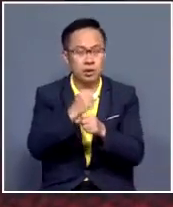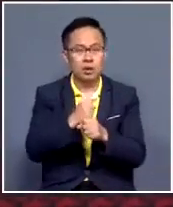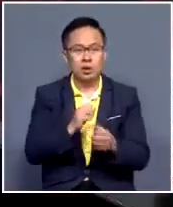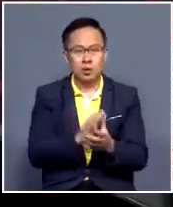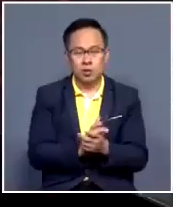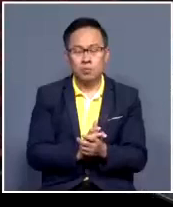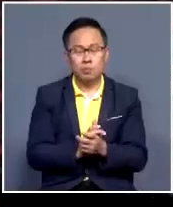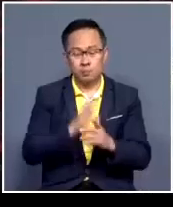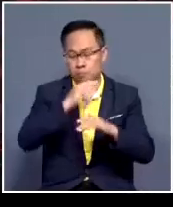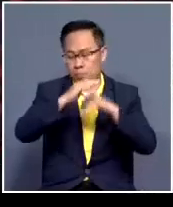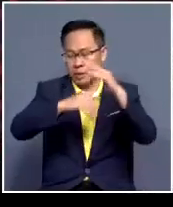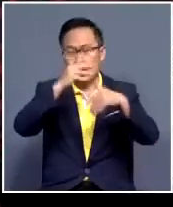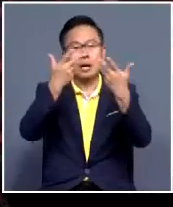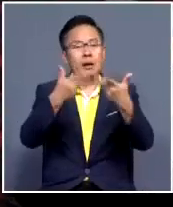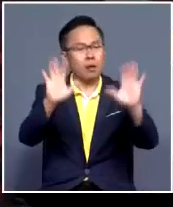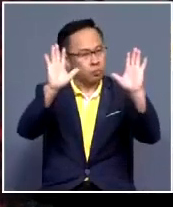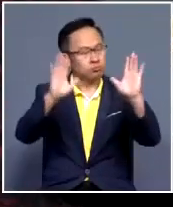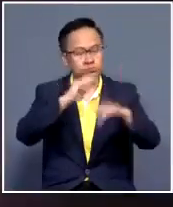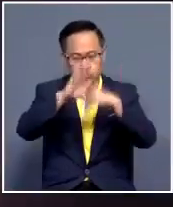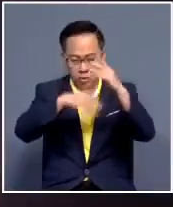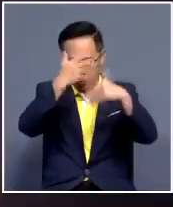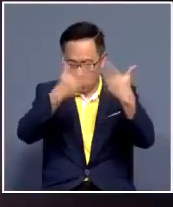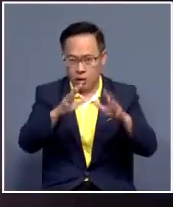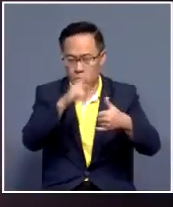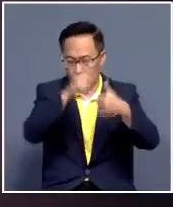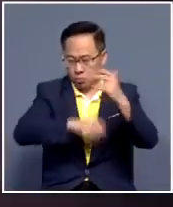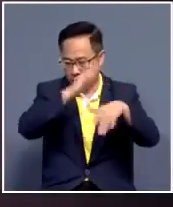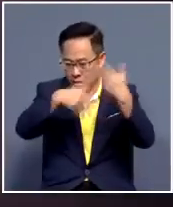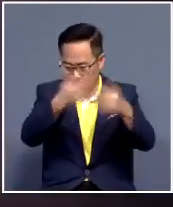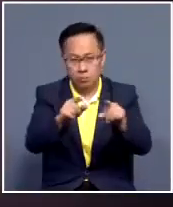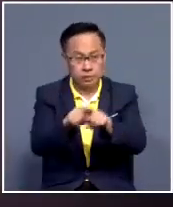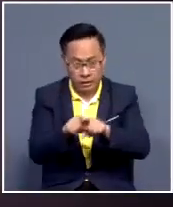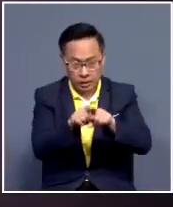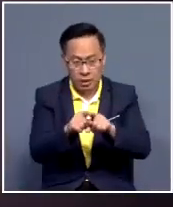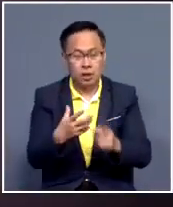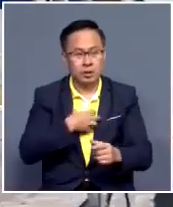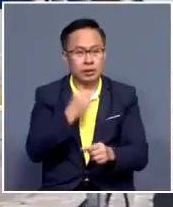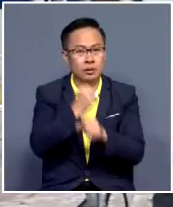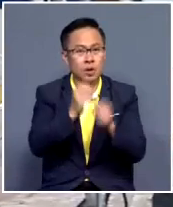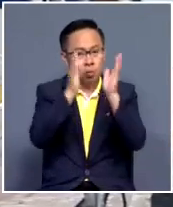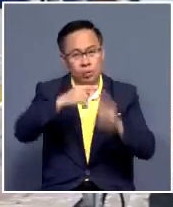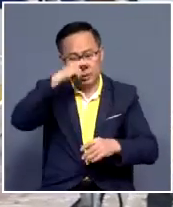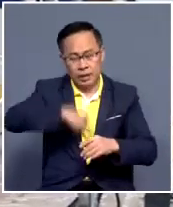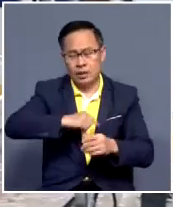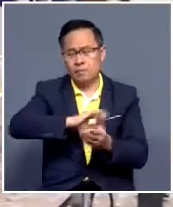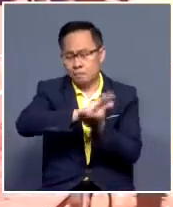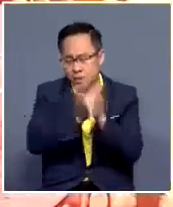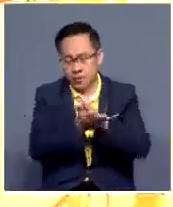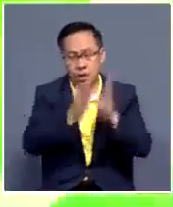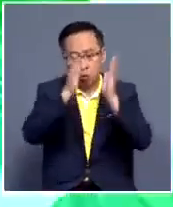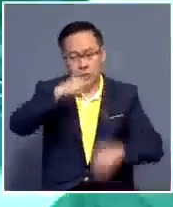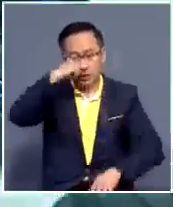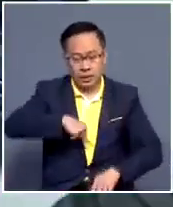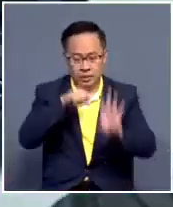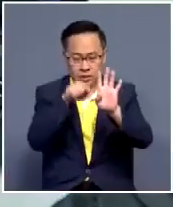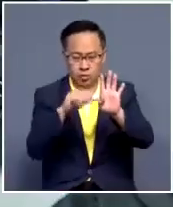ในโลกที่หนึ่งหรือประเทศที่เจริญแล้วสักทีและที่สำคัญที่สุดผมว่าเราต้องการที่จะสร้างคนไทยให้เป็นคนไทย 4.0 จริงๆเป็นคนไทย